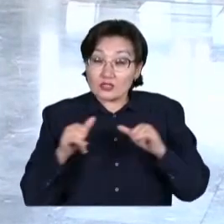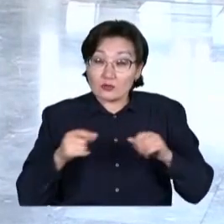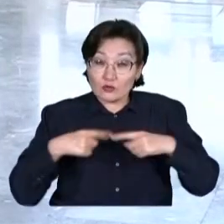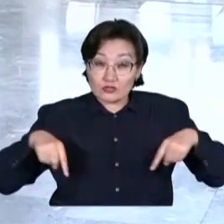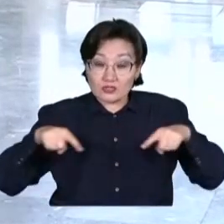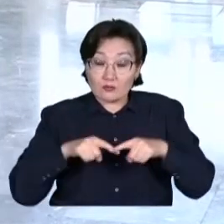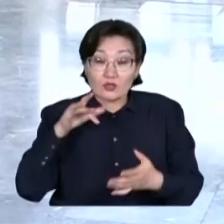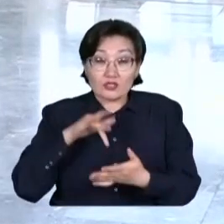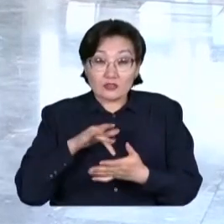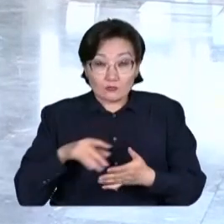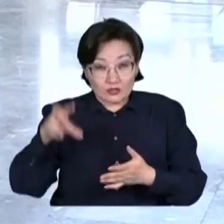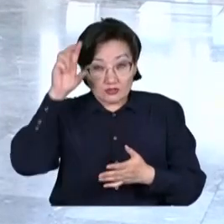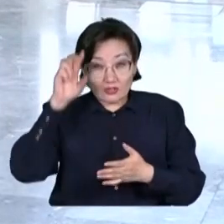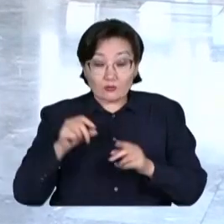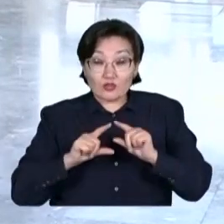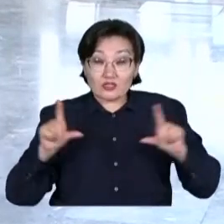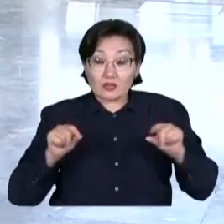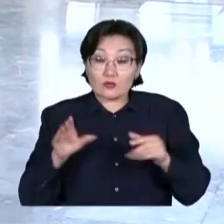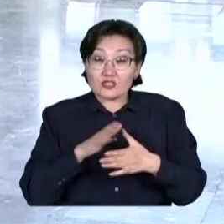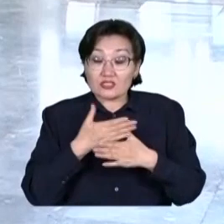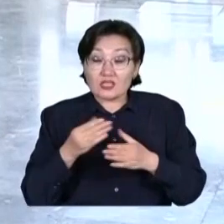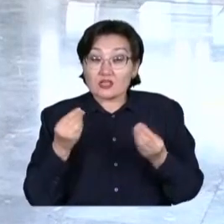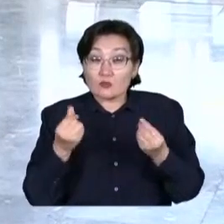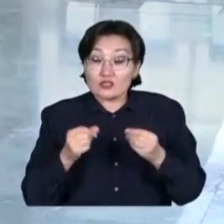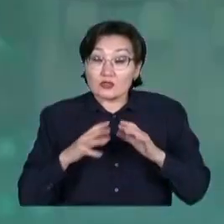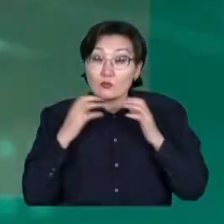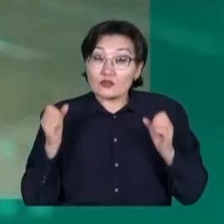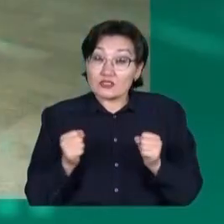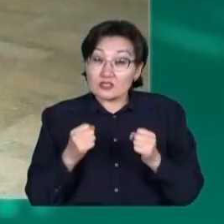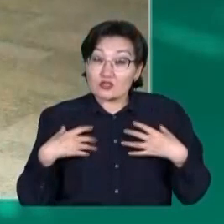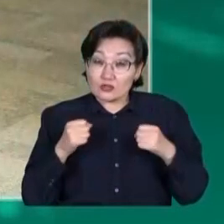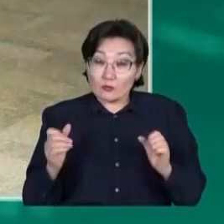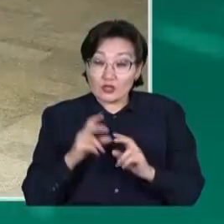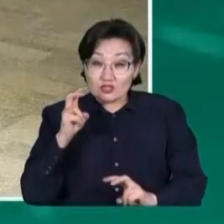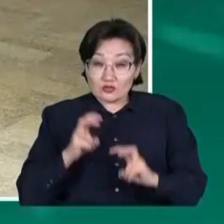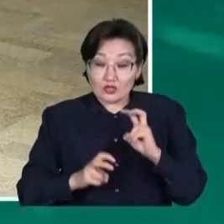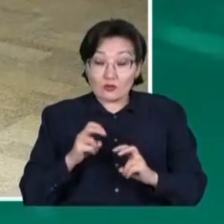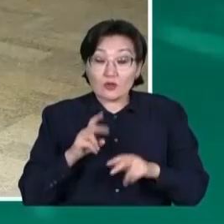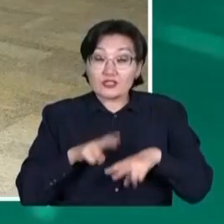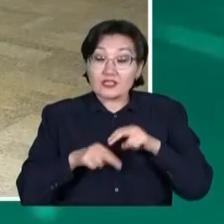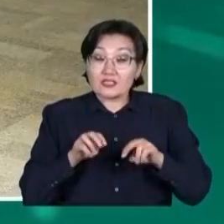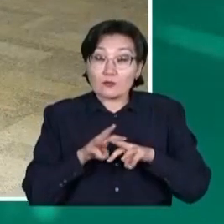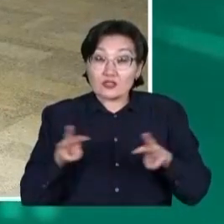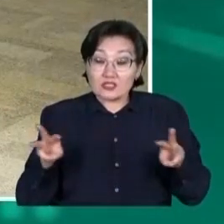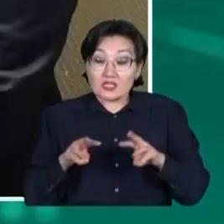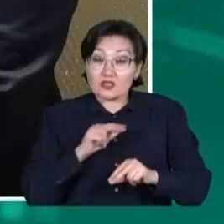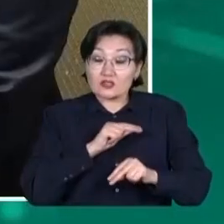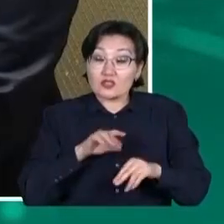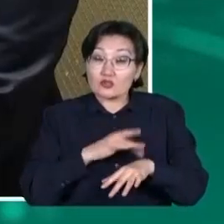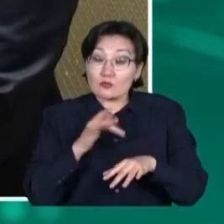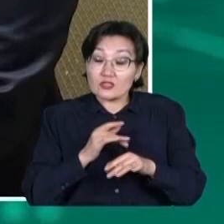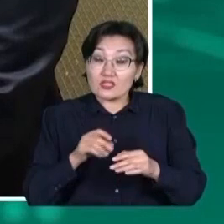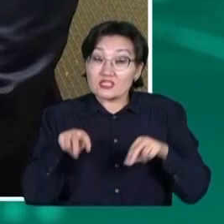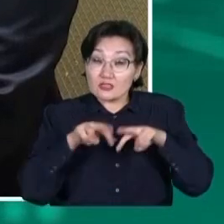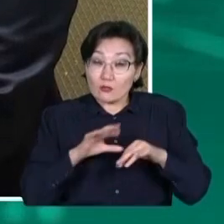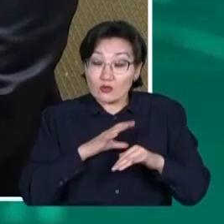агенттігі орталық мемлекеттік органдар арасында қаржы, денсаулық сақтау, өнеркәсіп және құрылыс министрлігінің қызметін тексеріпті.